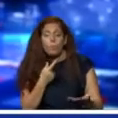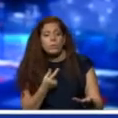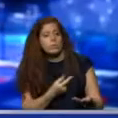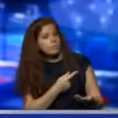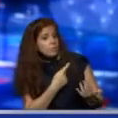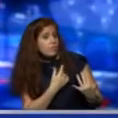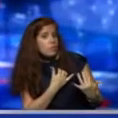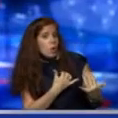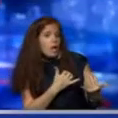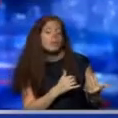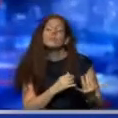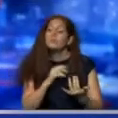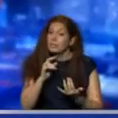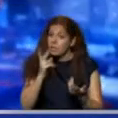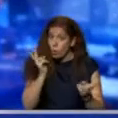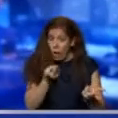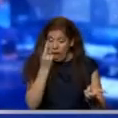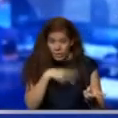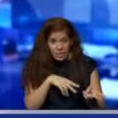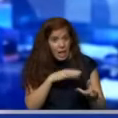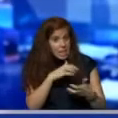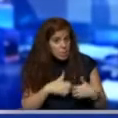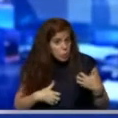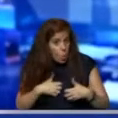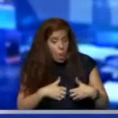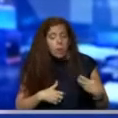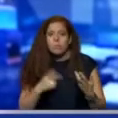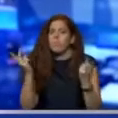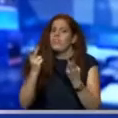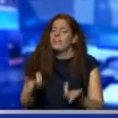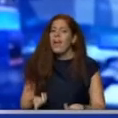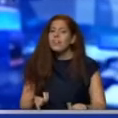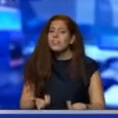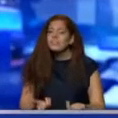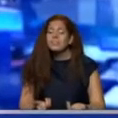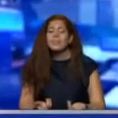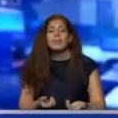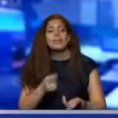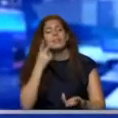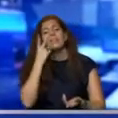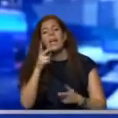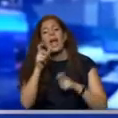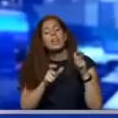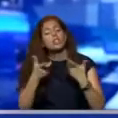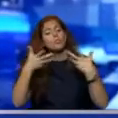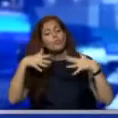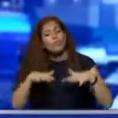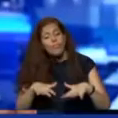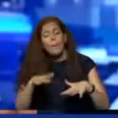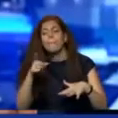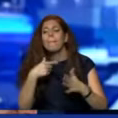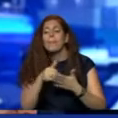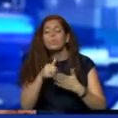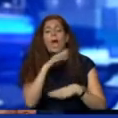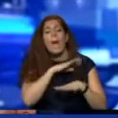לקהל היעד. אז את יכולה להבין את התסכול הזה? את התסכול בוודאי, אנשים שיושבים. את העובדה ששיבשו את הכנס? תראי, אנשים שיושבים